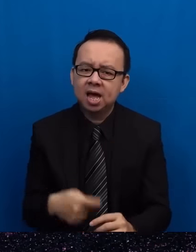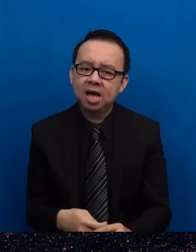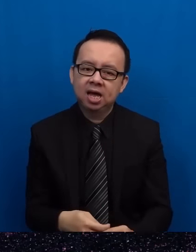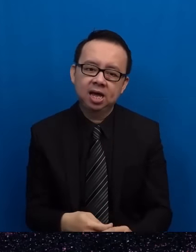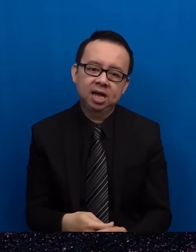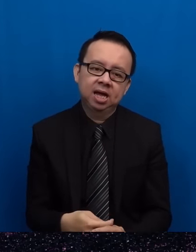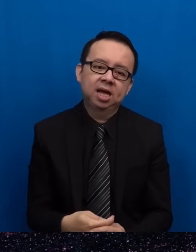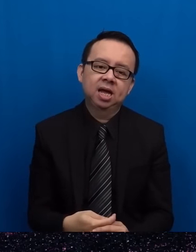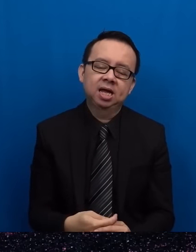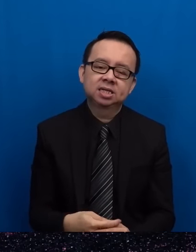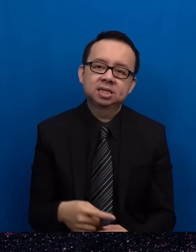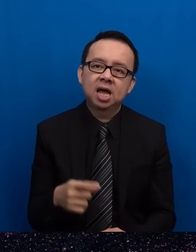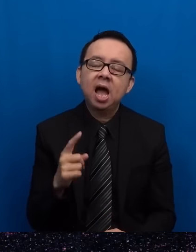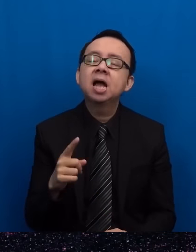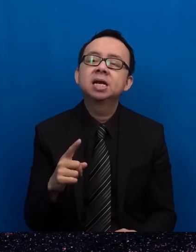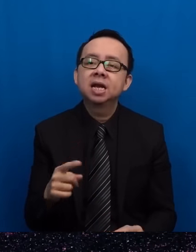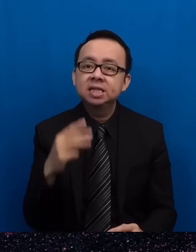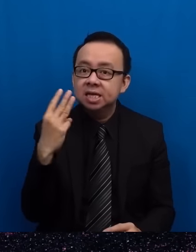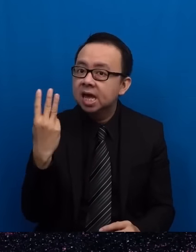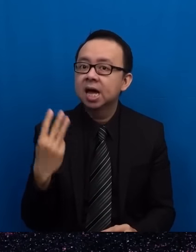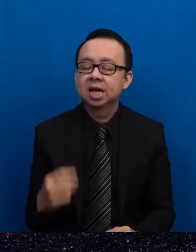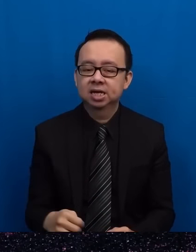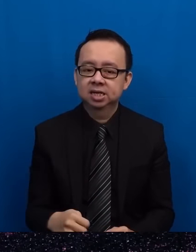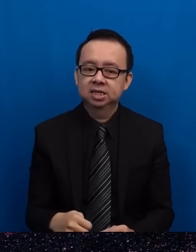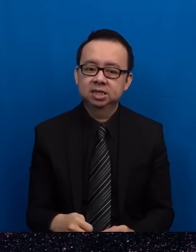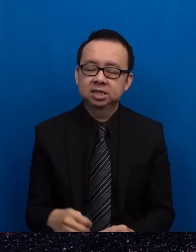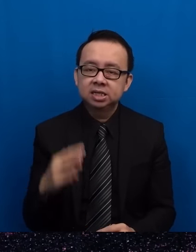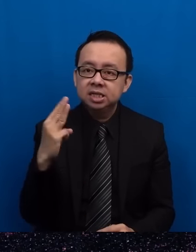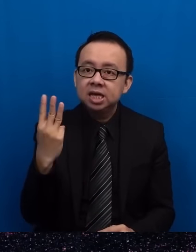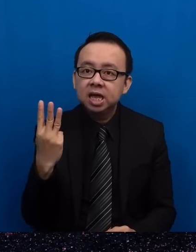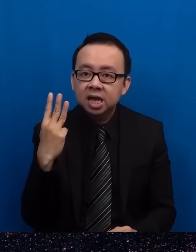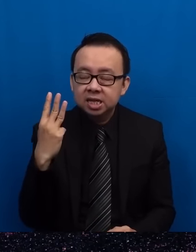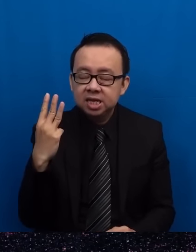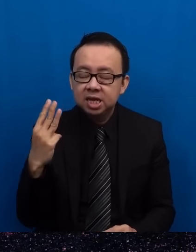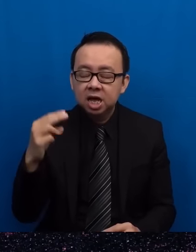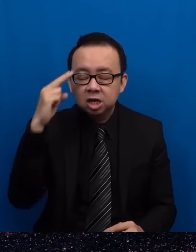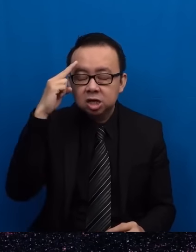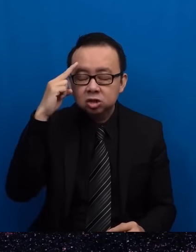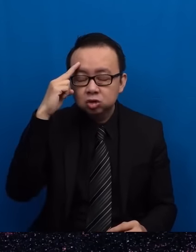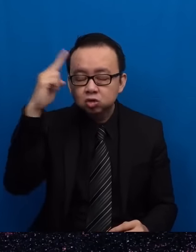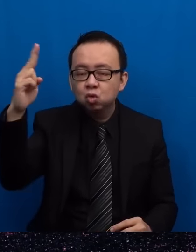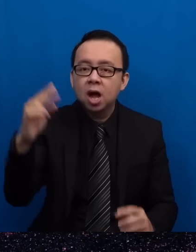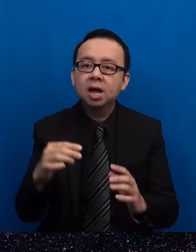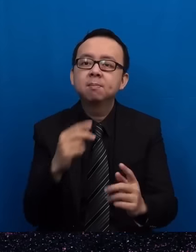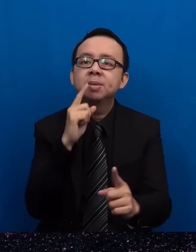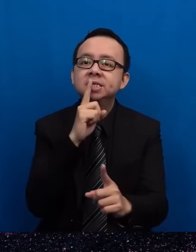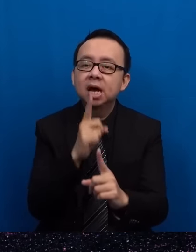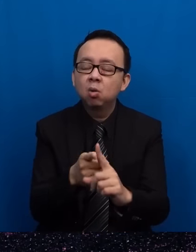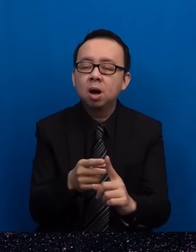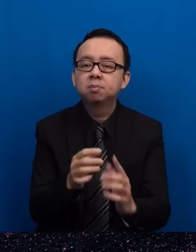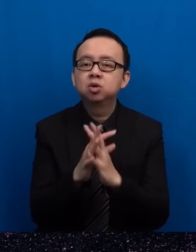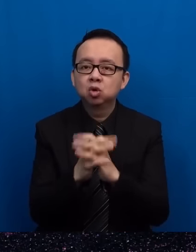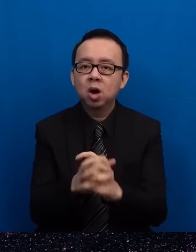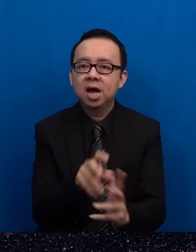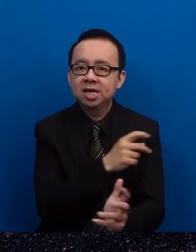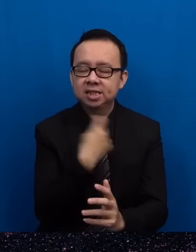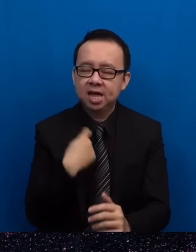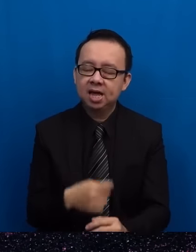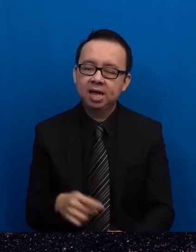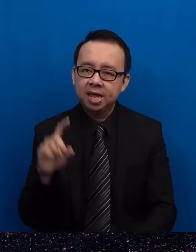ada variatif caranya. 3 variasi ini terdiri dari, adalah sebagai berikut. Kita akan